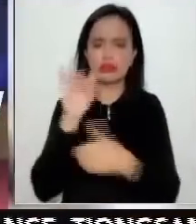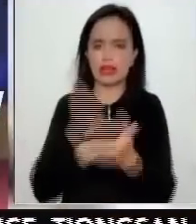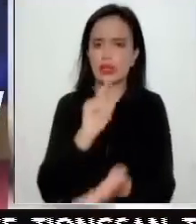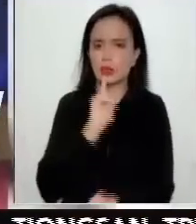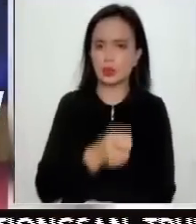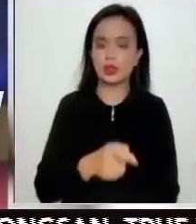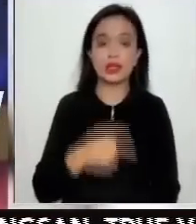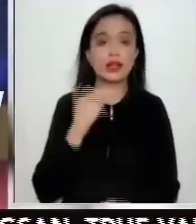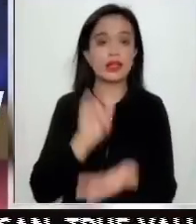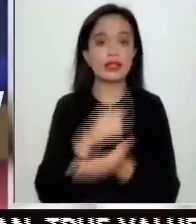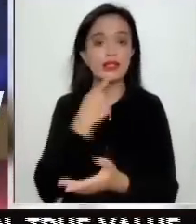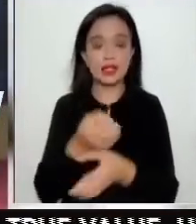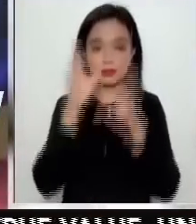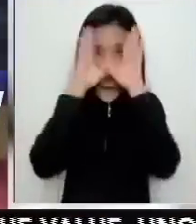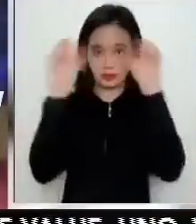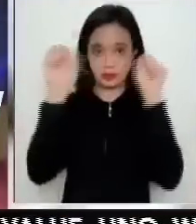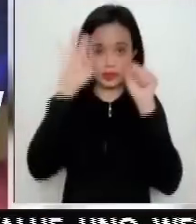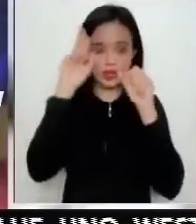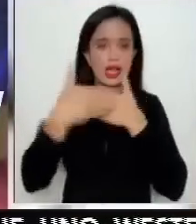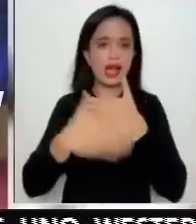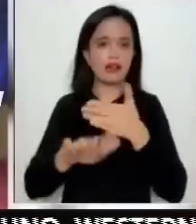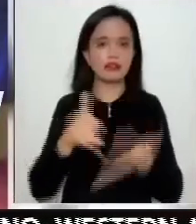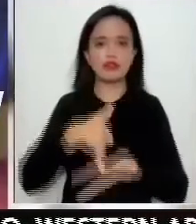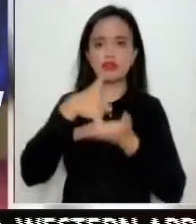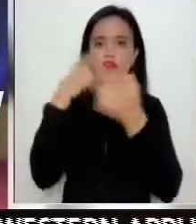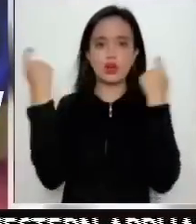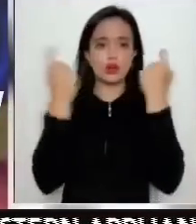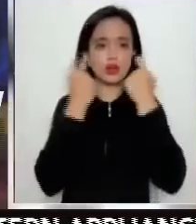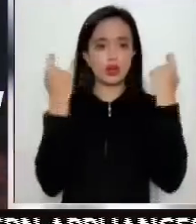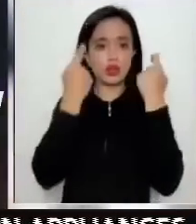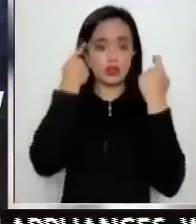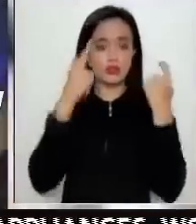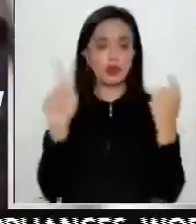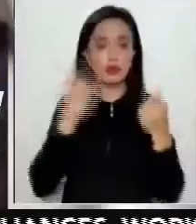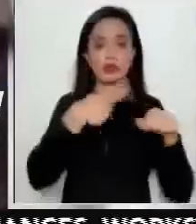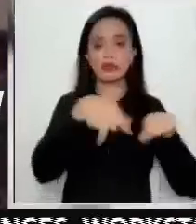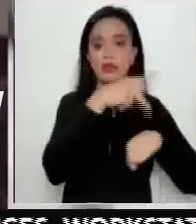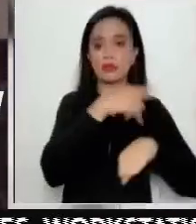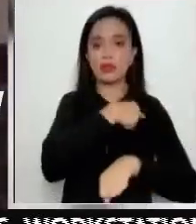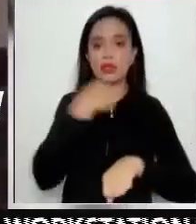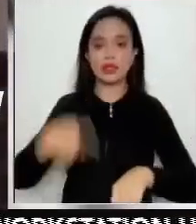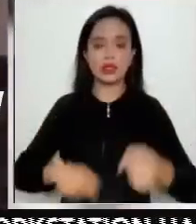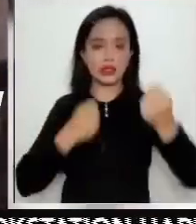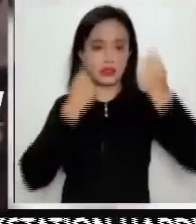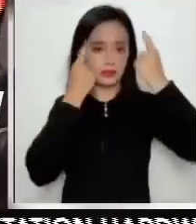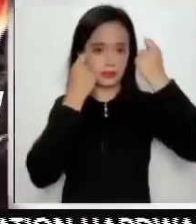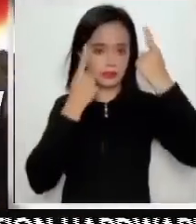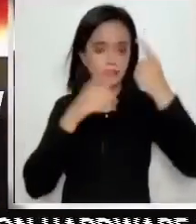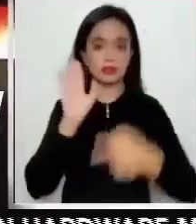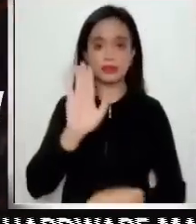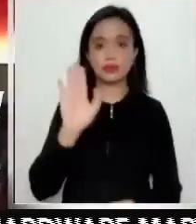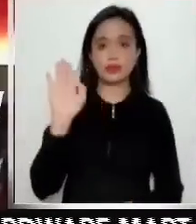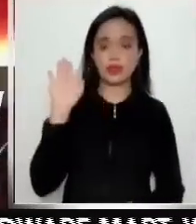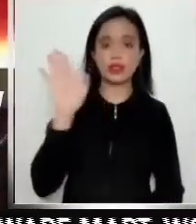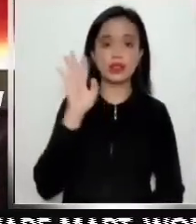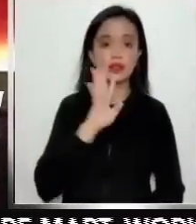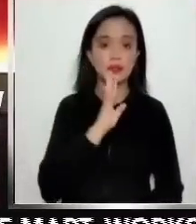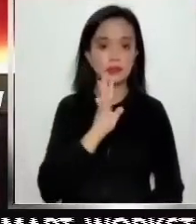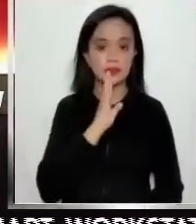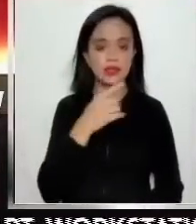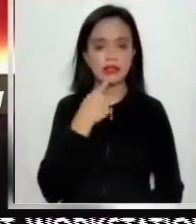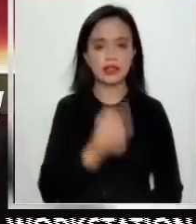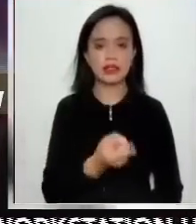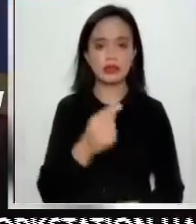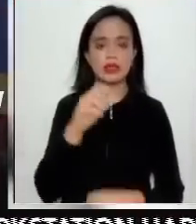ang awarding ceremony para sa mga nagsusulong sa Philippines-China understanding. Sa kanyang talumpati, binigyan din ni Chinese Ambassador to the Philippines,